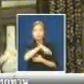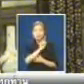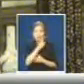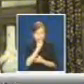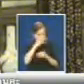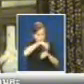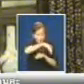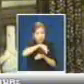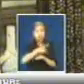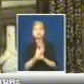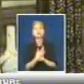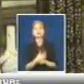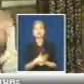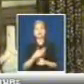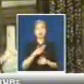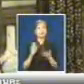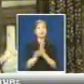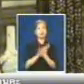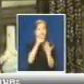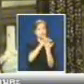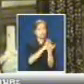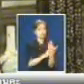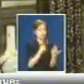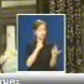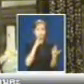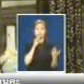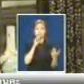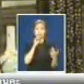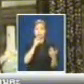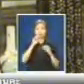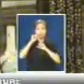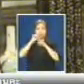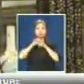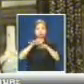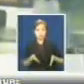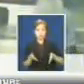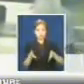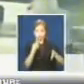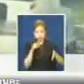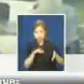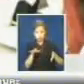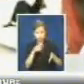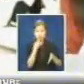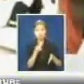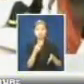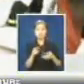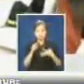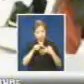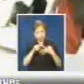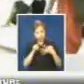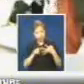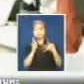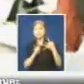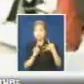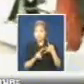คเหนือตอนล่างลงมาถึงกรุงเทพมหานครโดยจะไปติดตามงบประมาณที่อนุมัติไปนะคะว่าได้นำไปดำเนินการมากน้อยเพียงใดค่ะรวมถึง